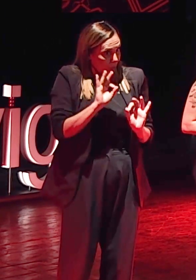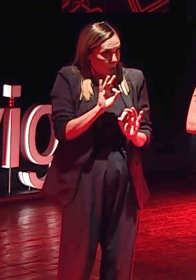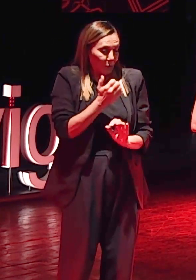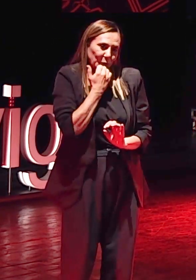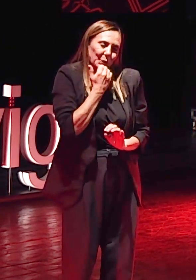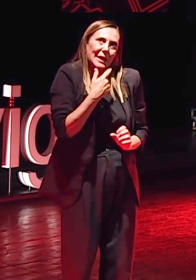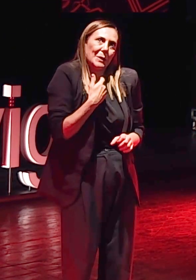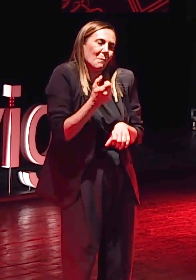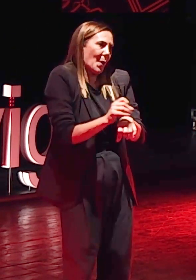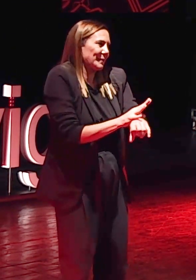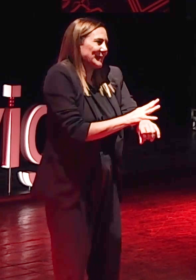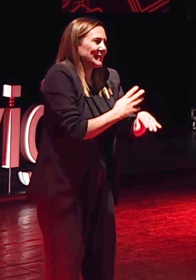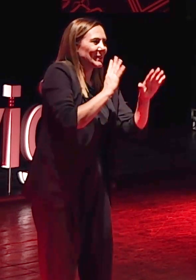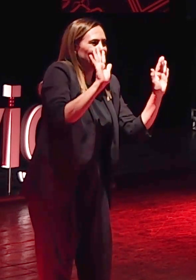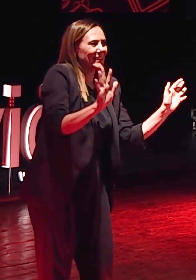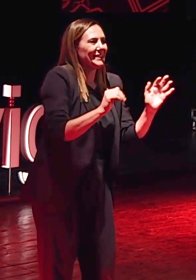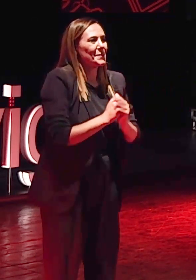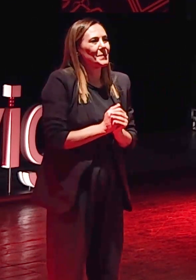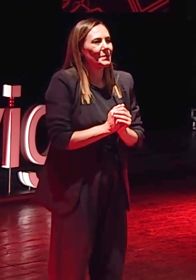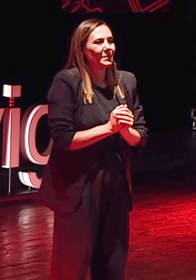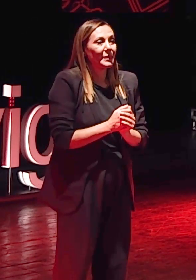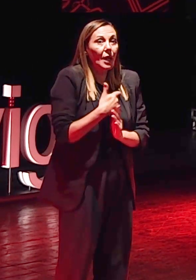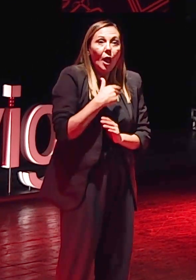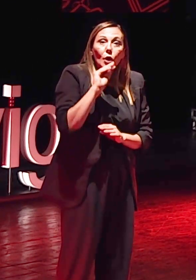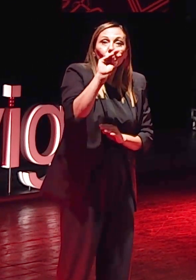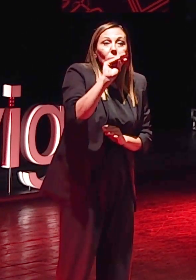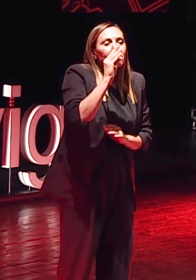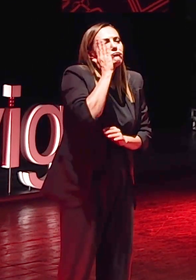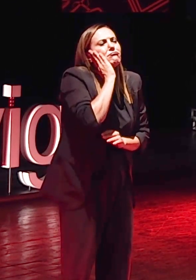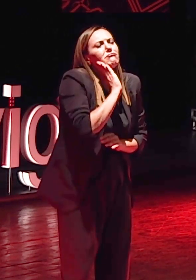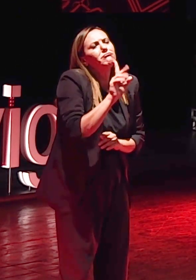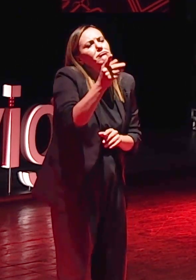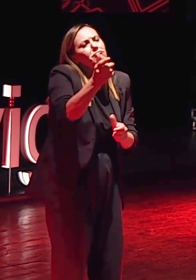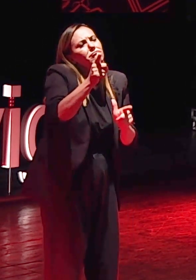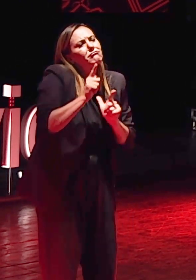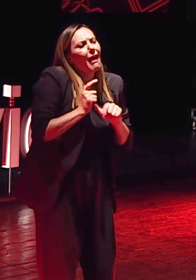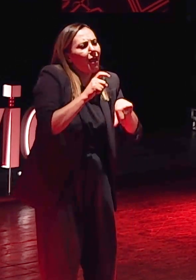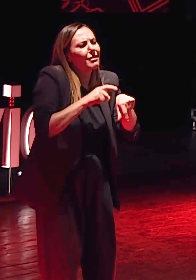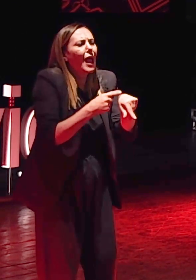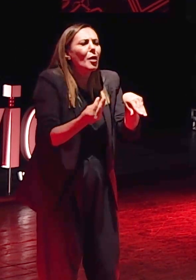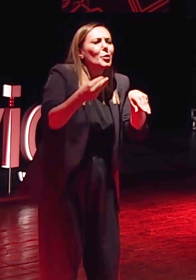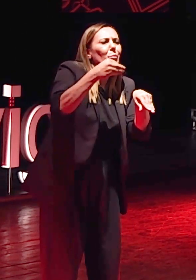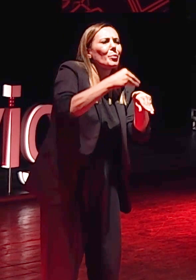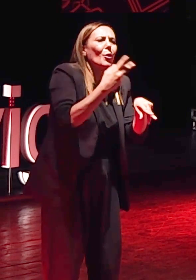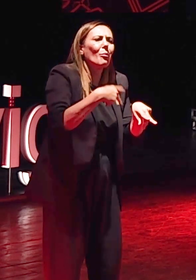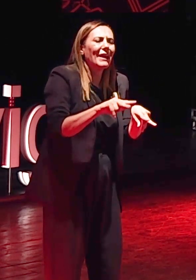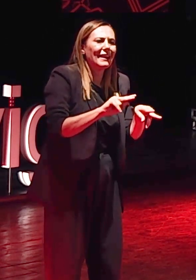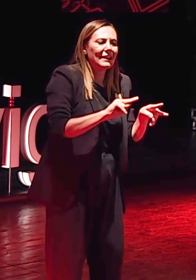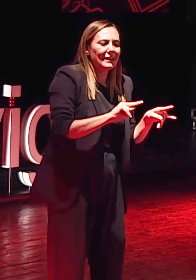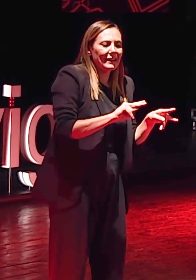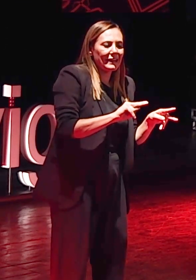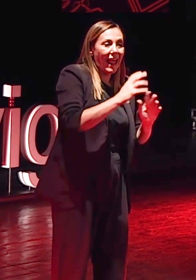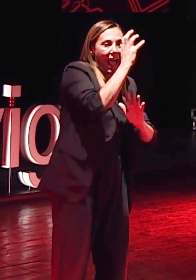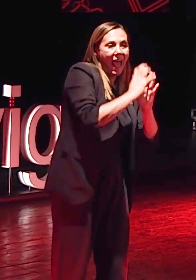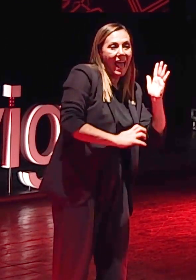Scusate l'emozione posso avere un tempo aggiuntivo per tradurre gli